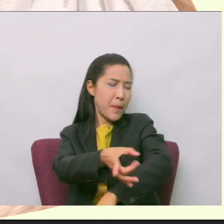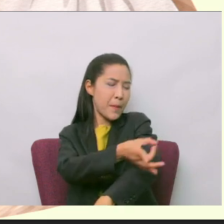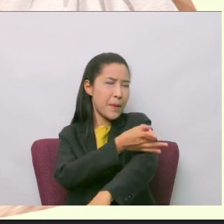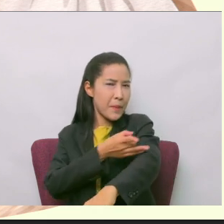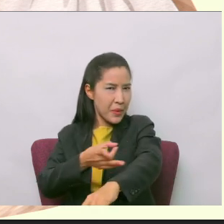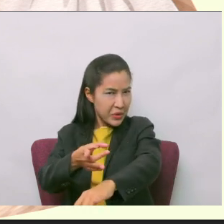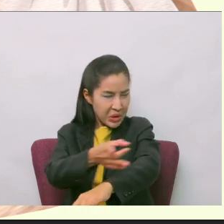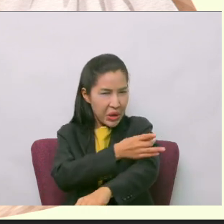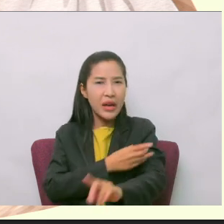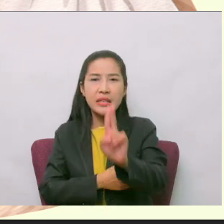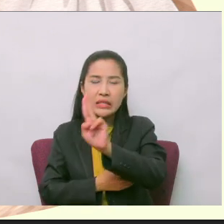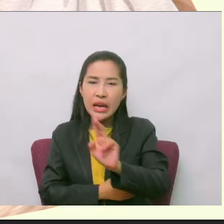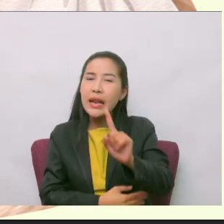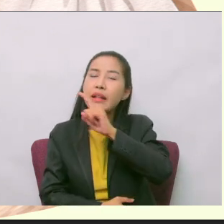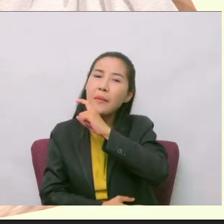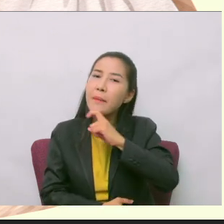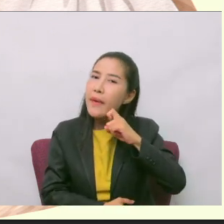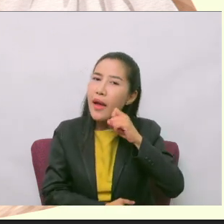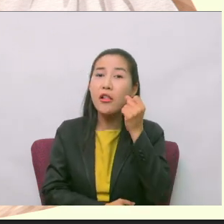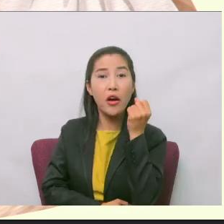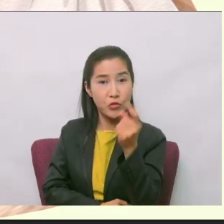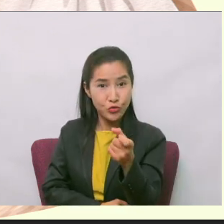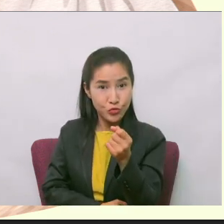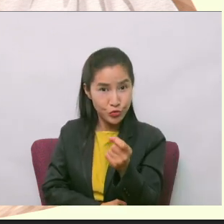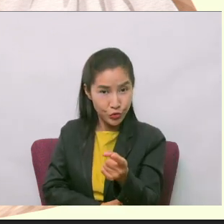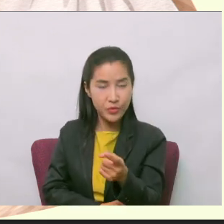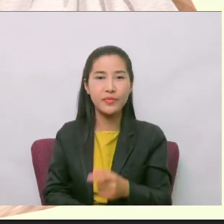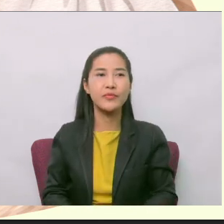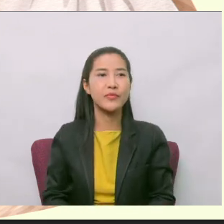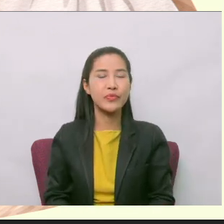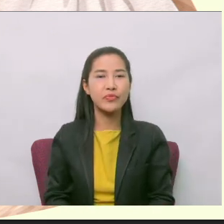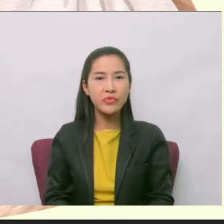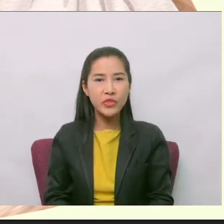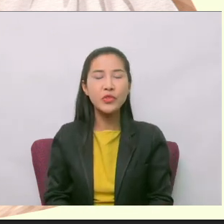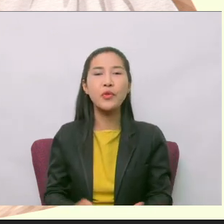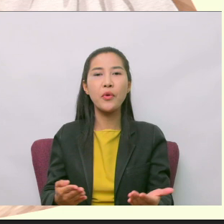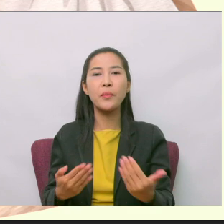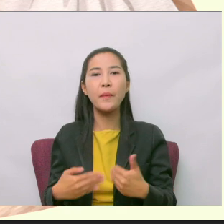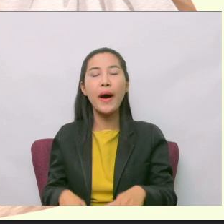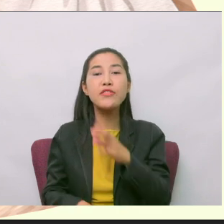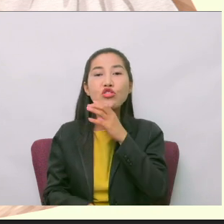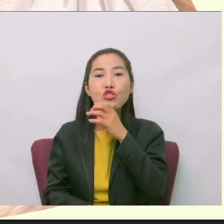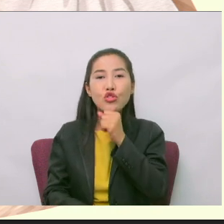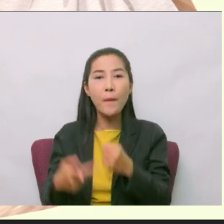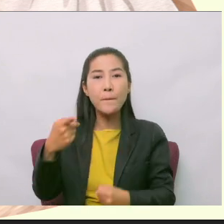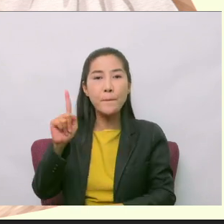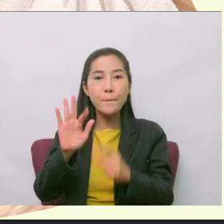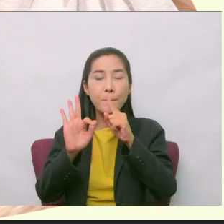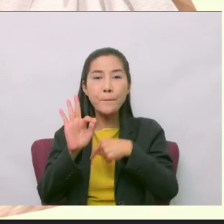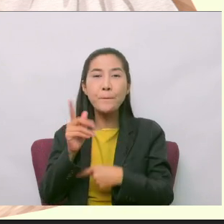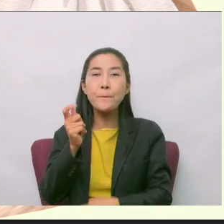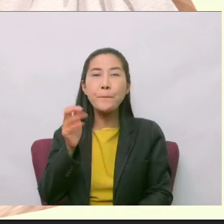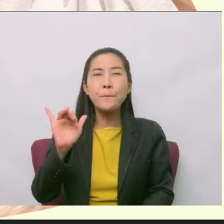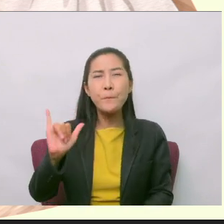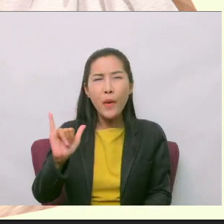ล้วก็แบบแห้งนะคะต่อไปก็คือใบส้มปล่อยใบส้มปล่อยสรรพคุณคล้